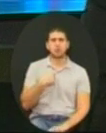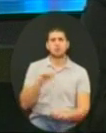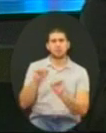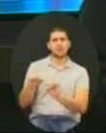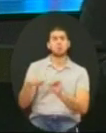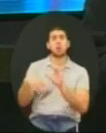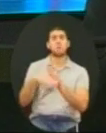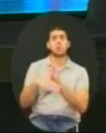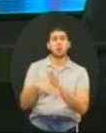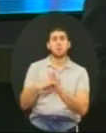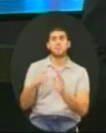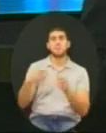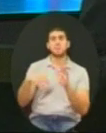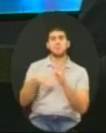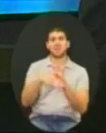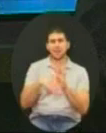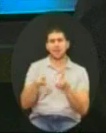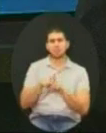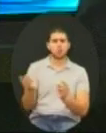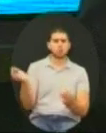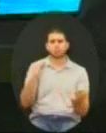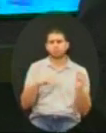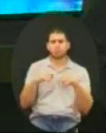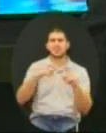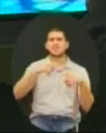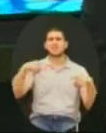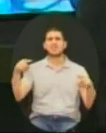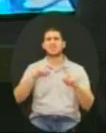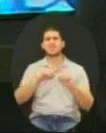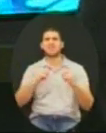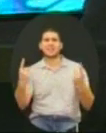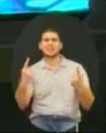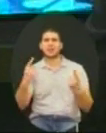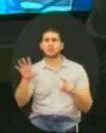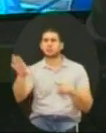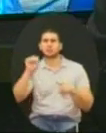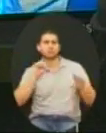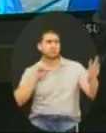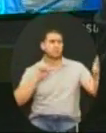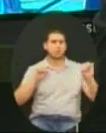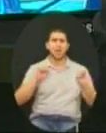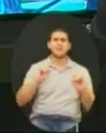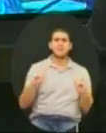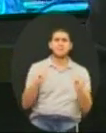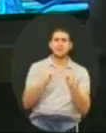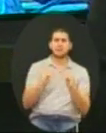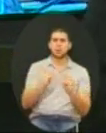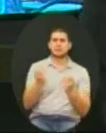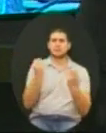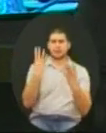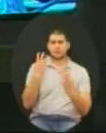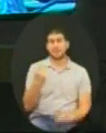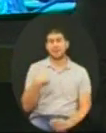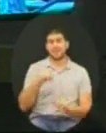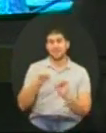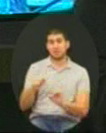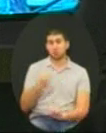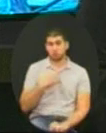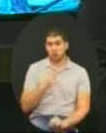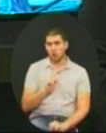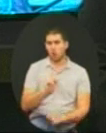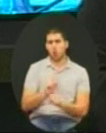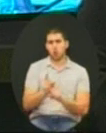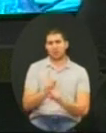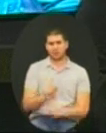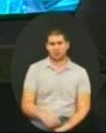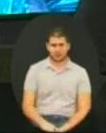אנחנו נתמוך בחוק הזה, אם יכניסו אליו איזשהו סוג של דיפרנציאליות, שבו אנחנו נראה שלוקחים ממי שצריך, אבל לא לוקחים ממי שלא צריך. התמיכה לדעתי לא תהיה